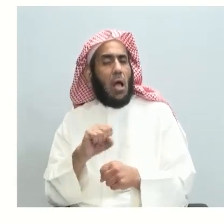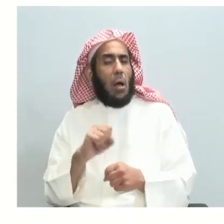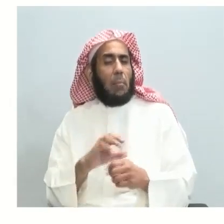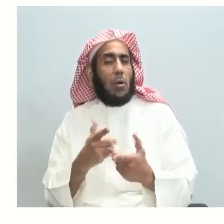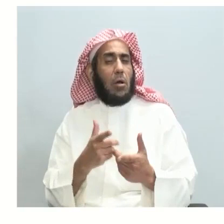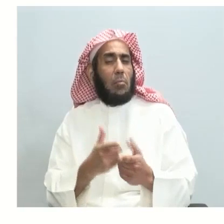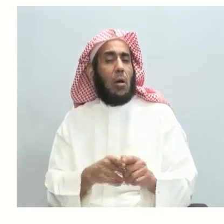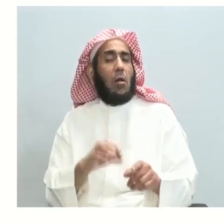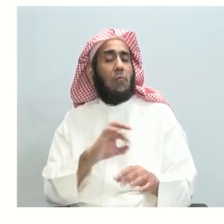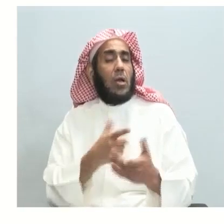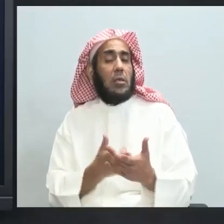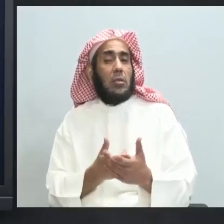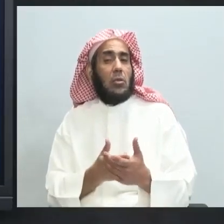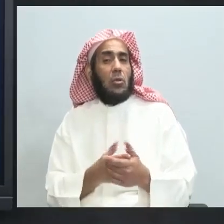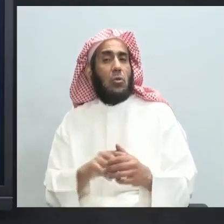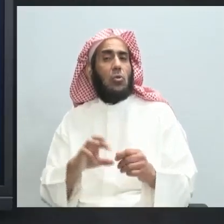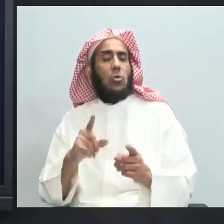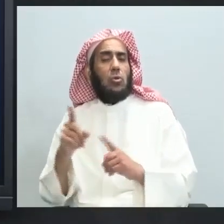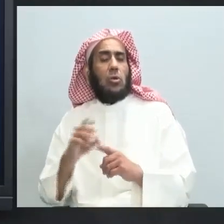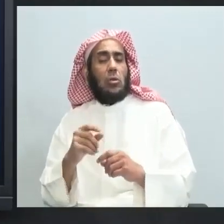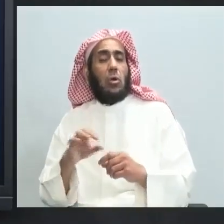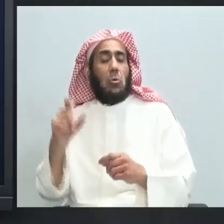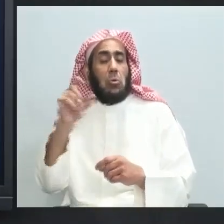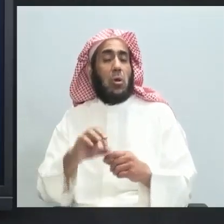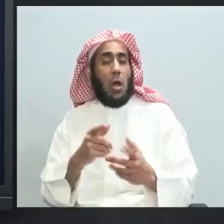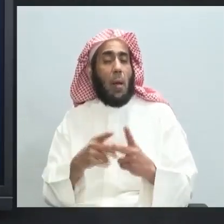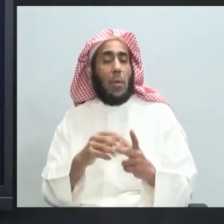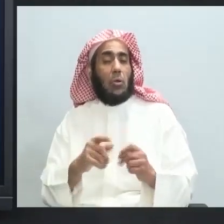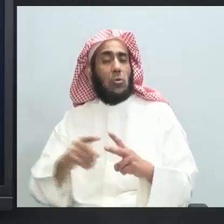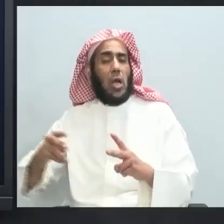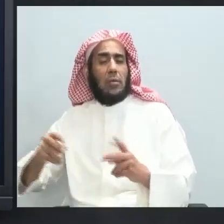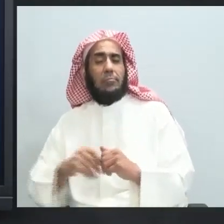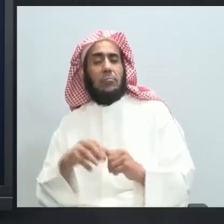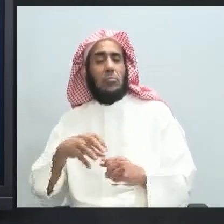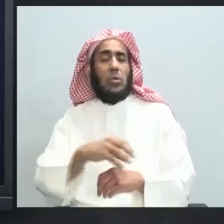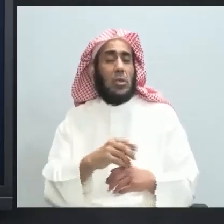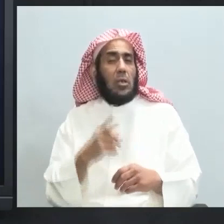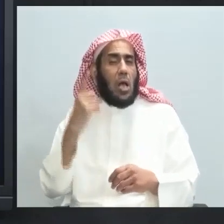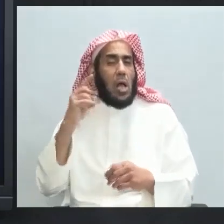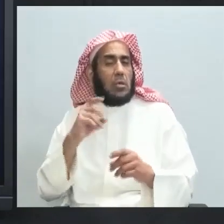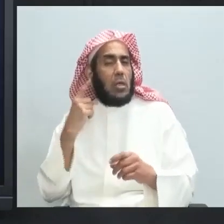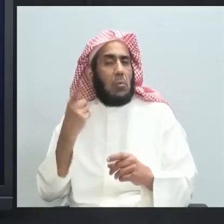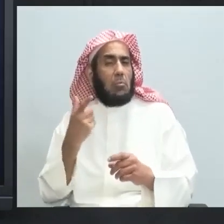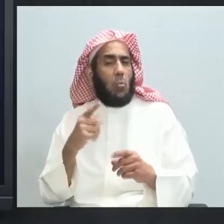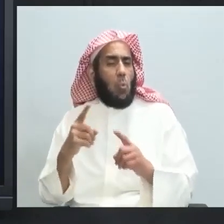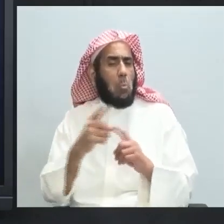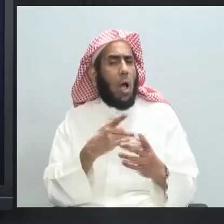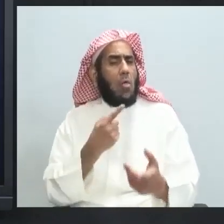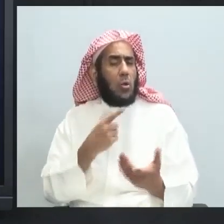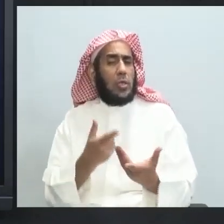المصلحه قد يكون جهات قد يكون عميل وبالتالي من خلال منصه التواصل ساستمر